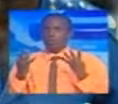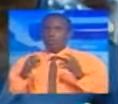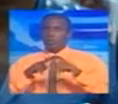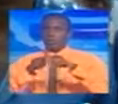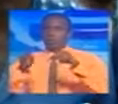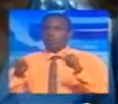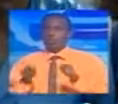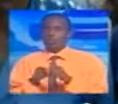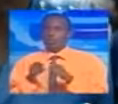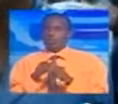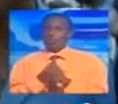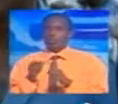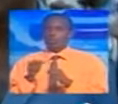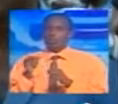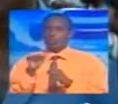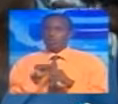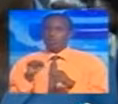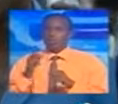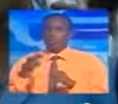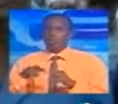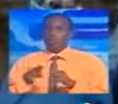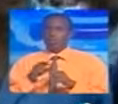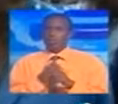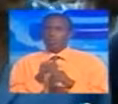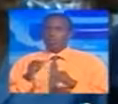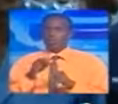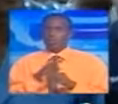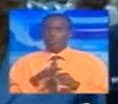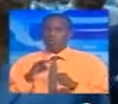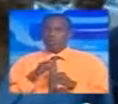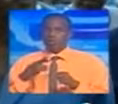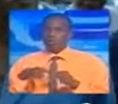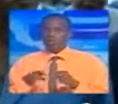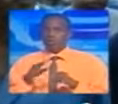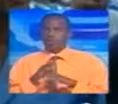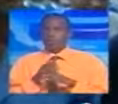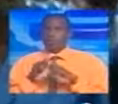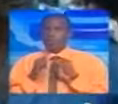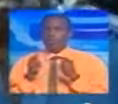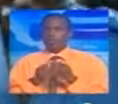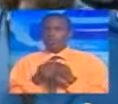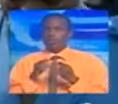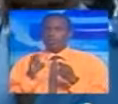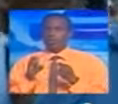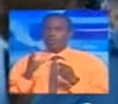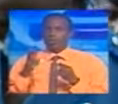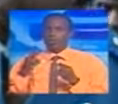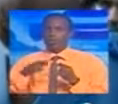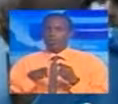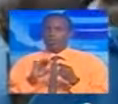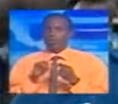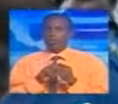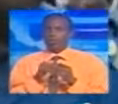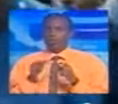sinistrées qui ont perdu tout ce qu'ils avaient. C'est vrai que les